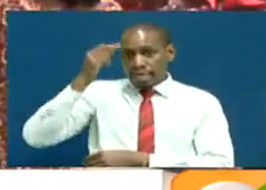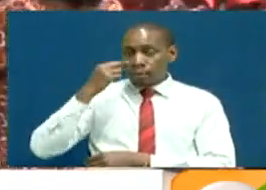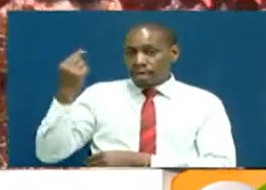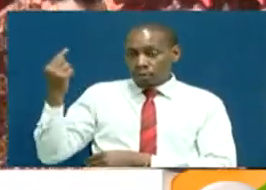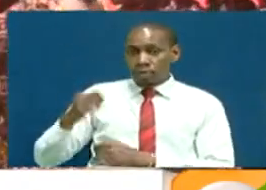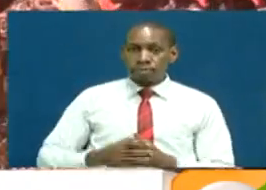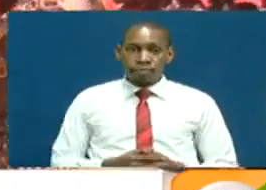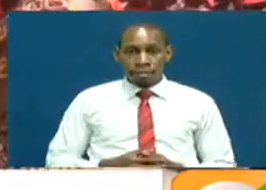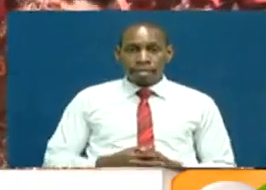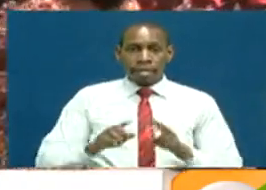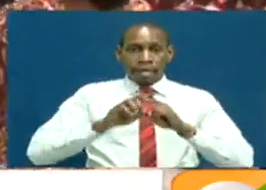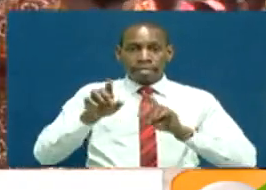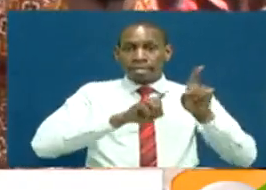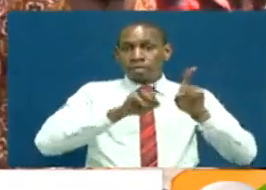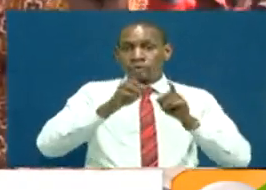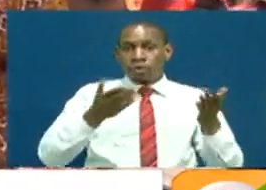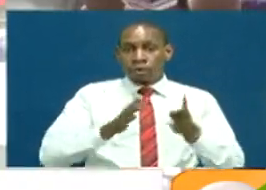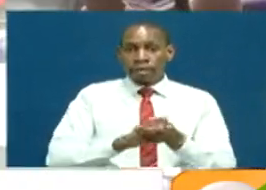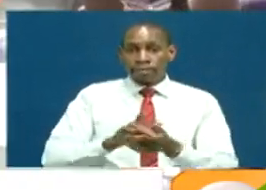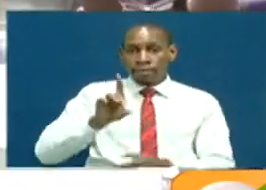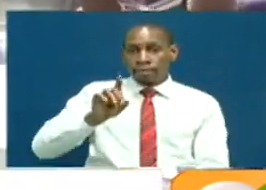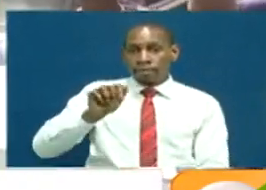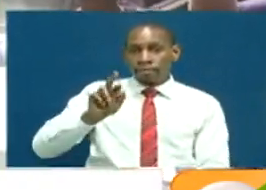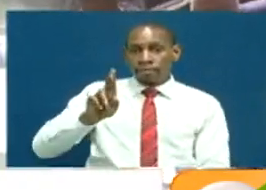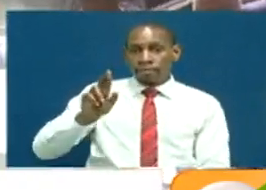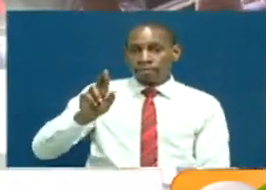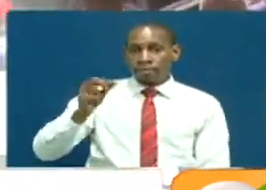ni mwito. Akianzia safari yake Nyandarua